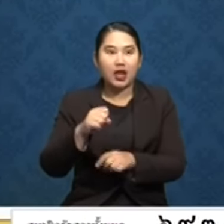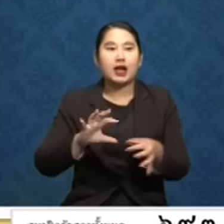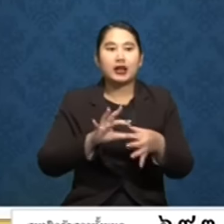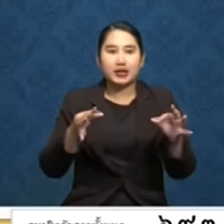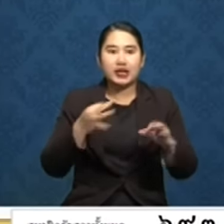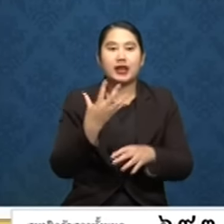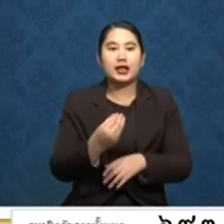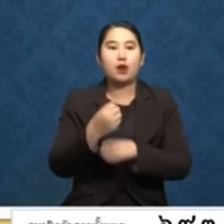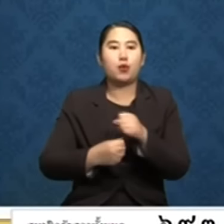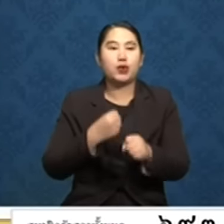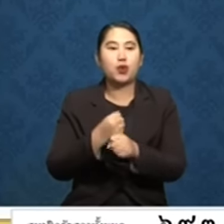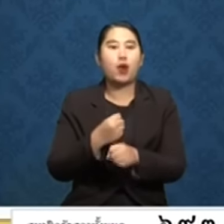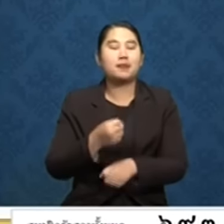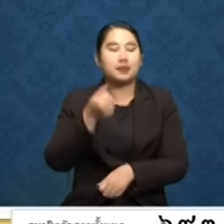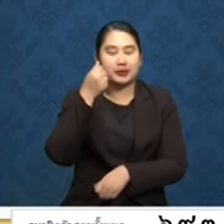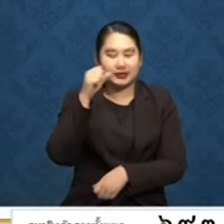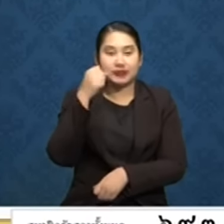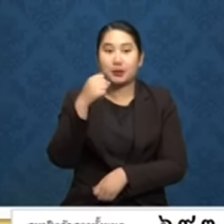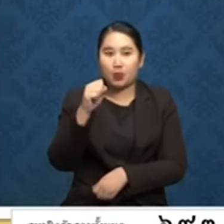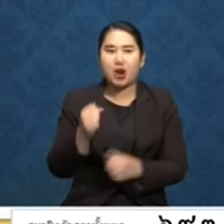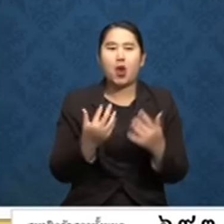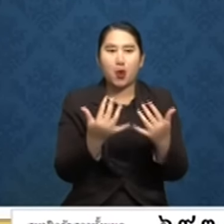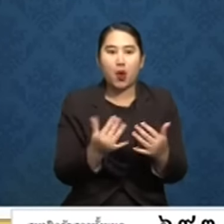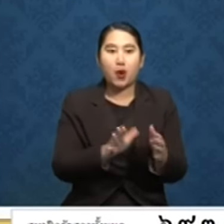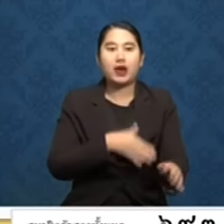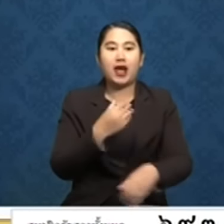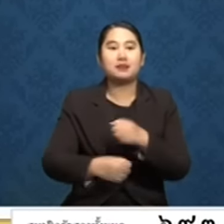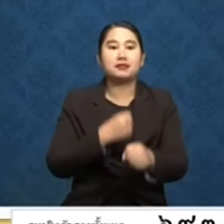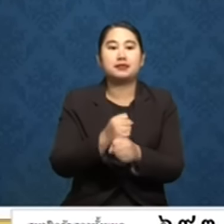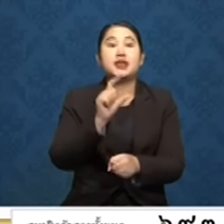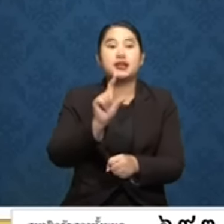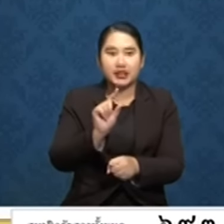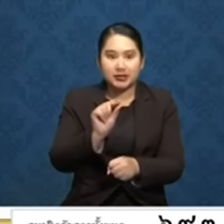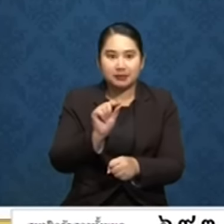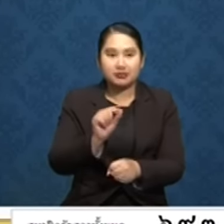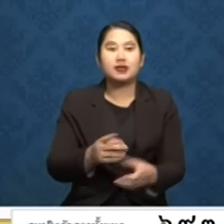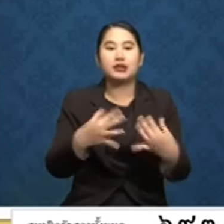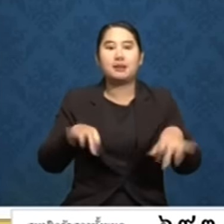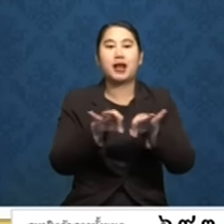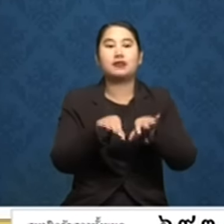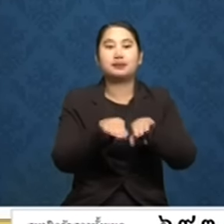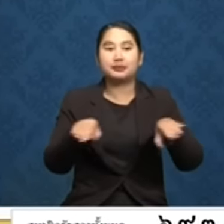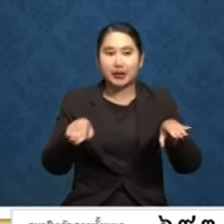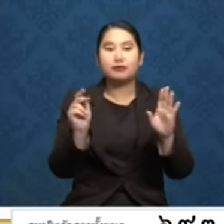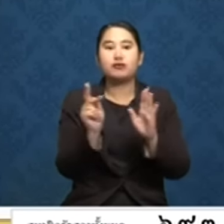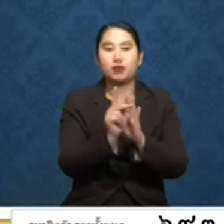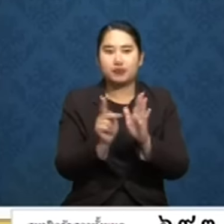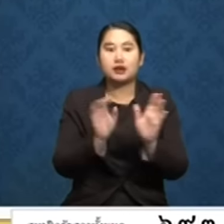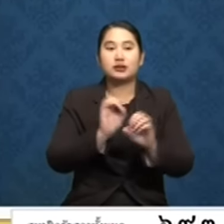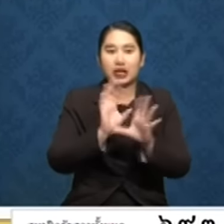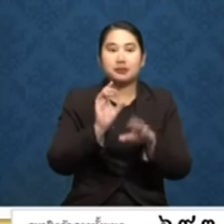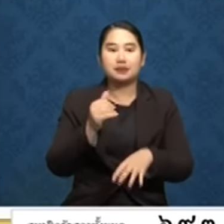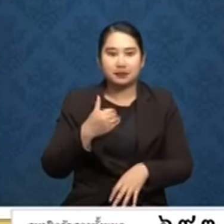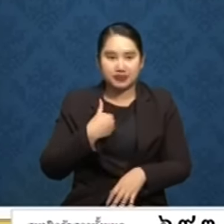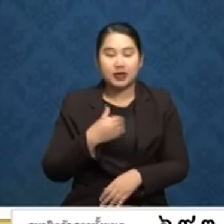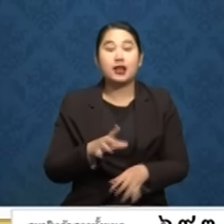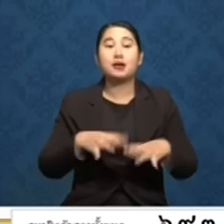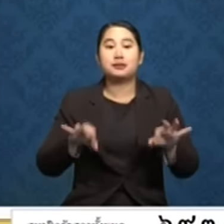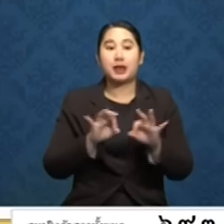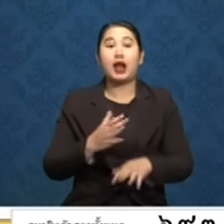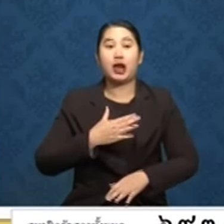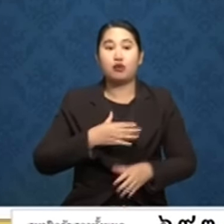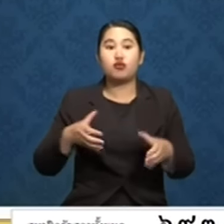10วันครับพี่น้องประชาชนรอมา20ปีเราจะมาสร้างบรรทัดฐานสร้างนิติธรรมที่เข้มแข็งด้วยกันเราในฐ